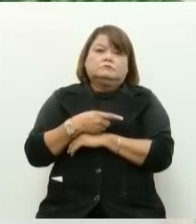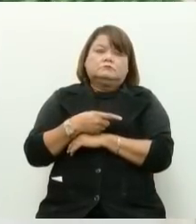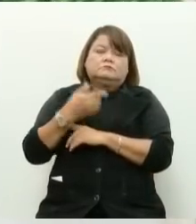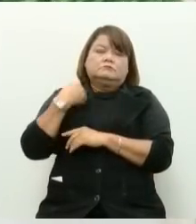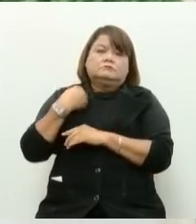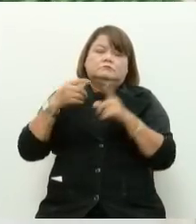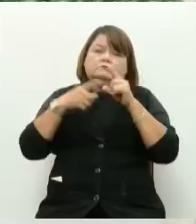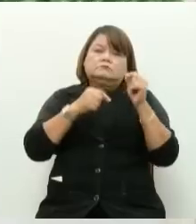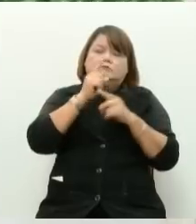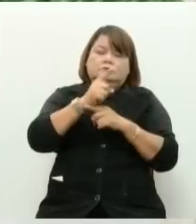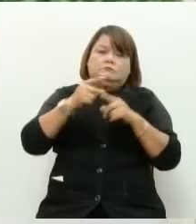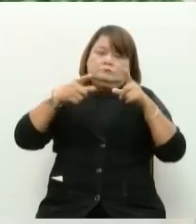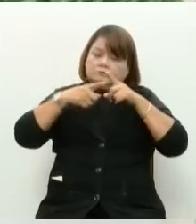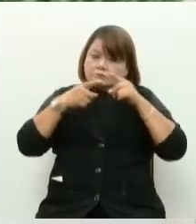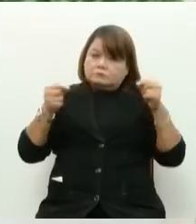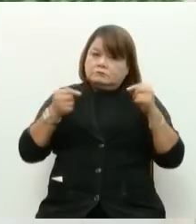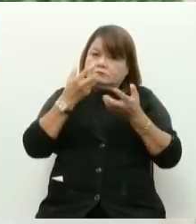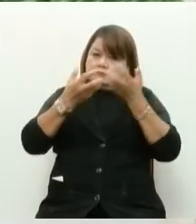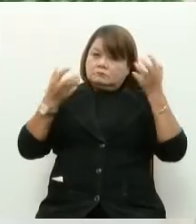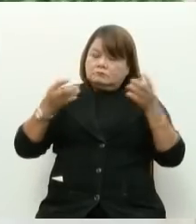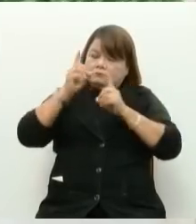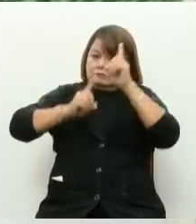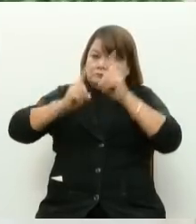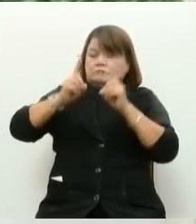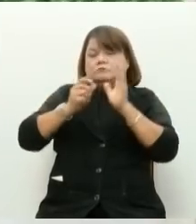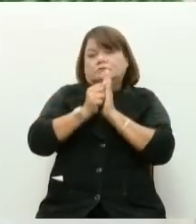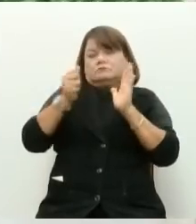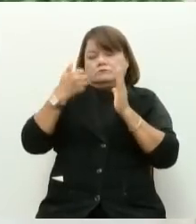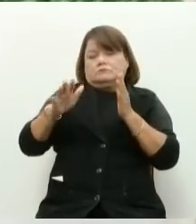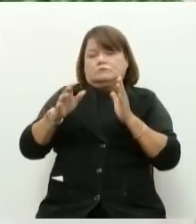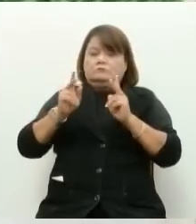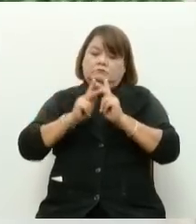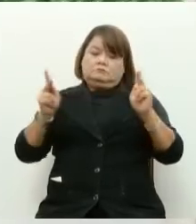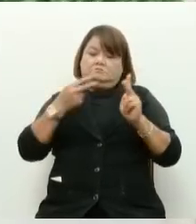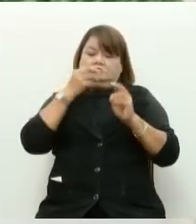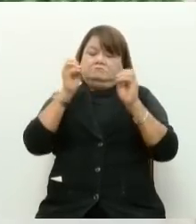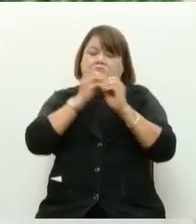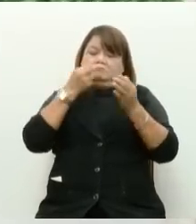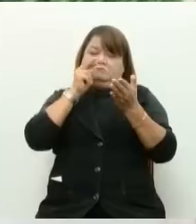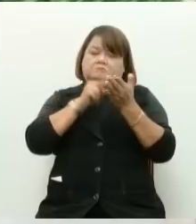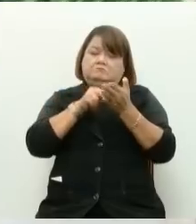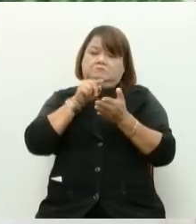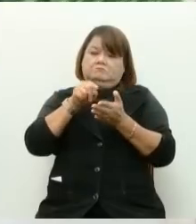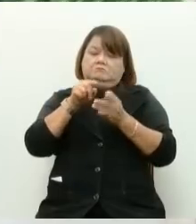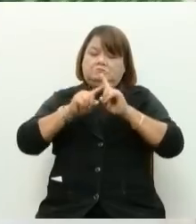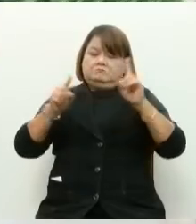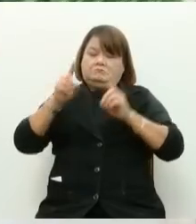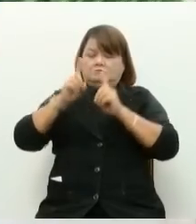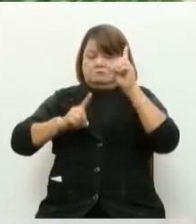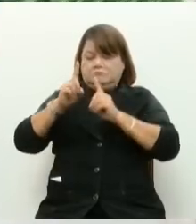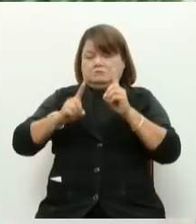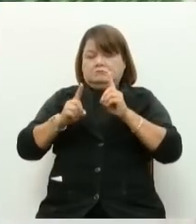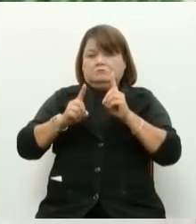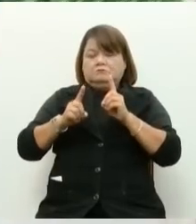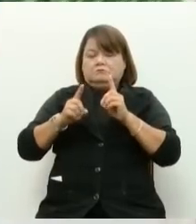ก็อีกกรณีนึงถ้าเป็นกรณีที่ผลการประเมินออกมาแล้วโดยที่กรรมการก็ไม่ได้มีข้อสังเกตดังกล่าวนะครับแต่ว่าเป็นการประเมินที่กรรมการอธิบ